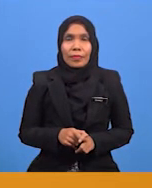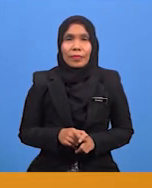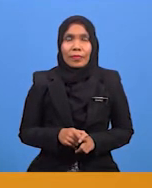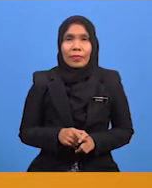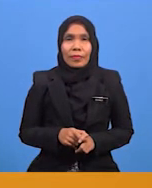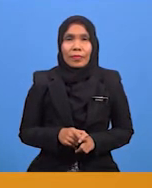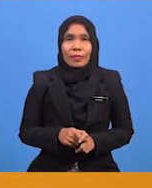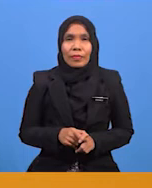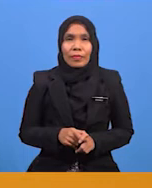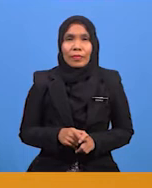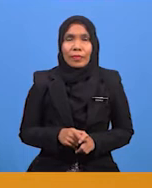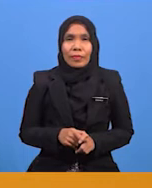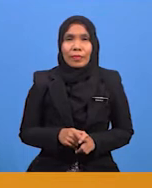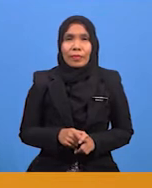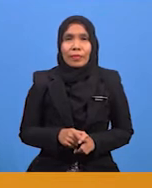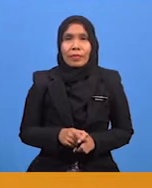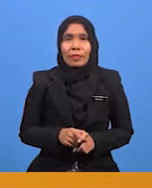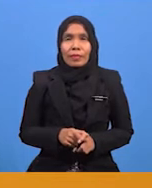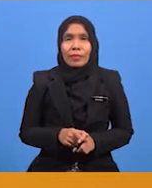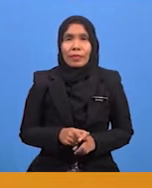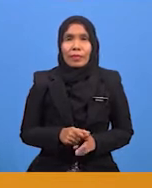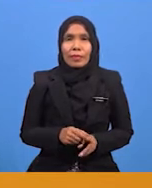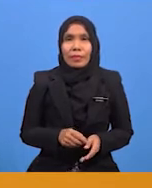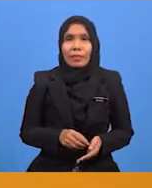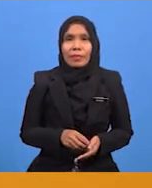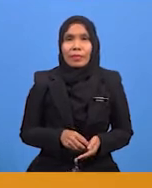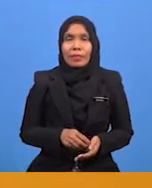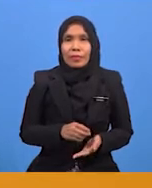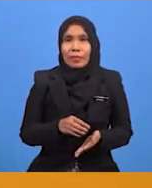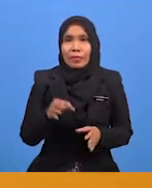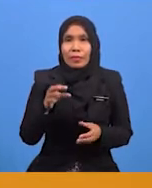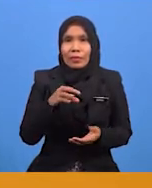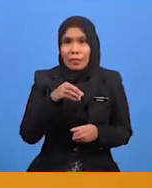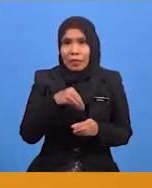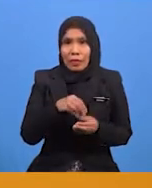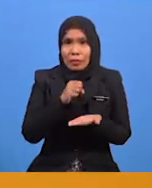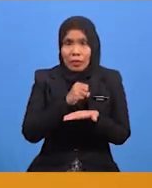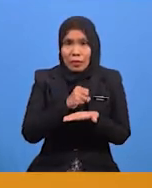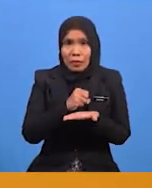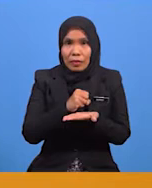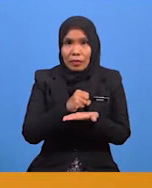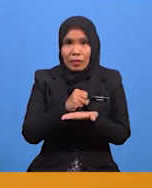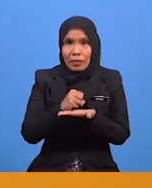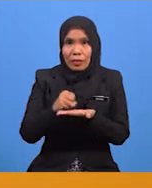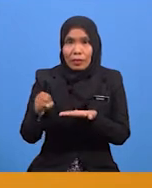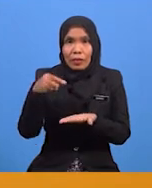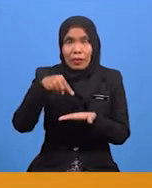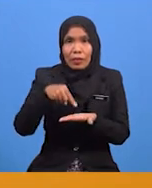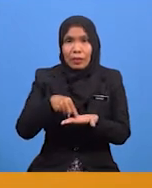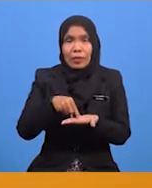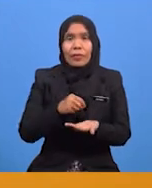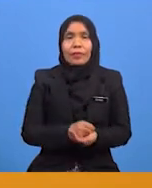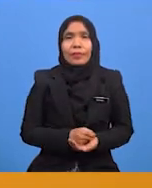sajak pesan lelaki kecil kepada gadis kampus ini, penyajak cuba menyampaikan kepada